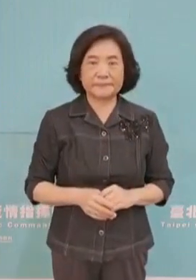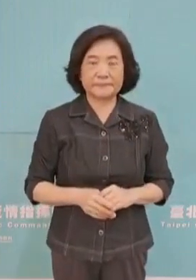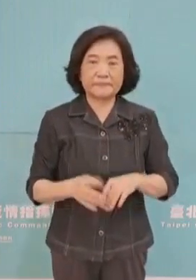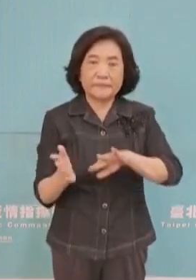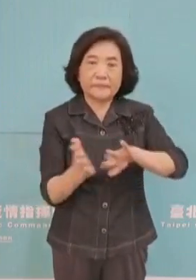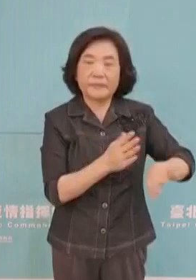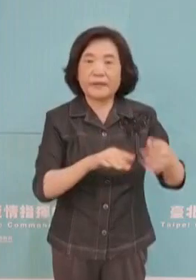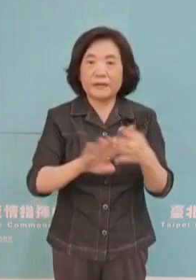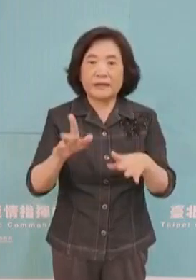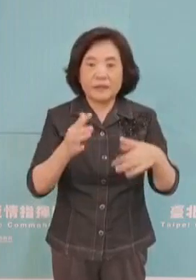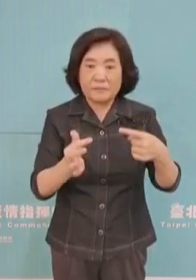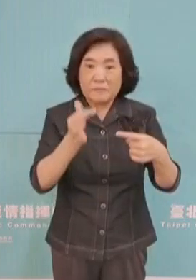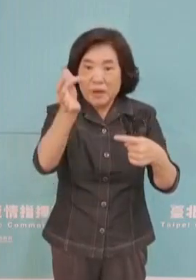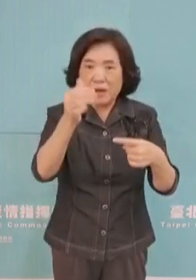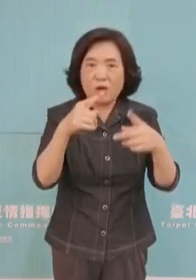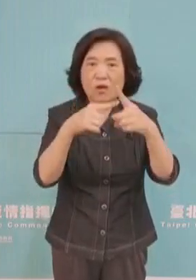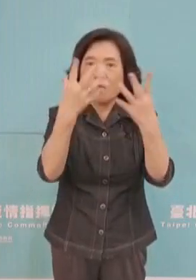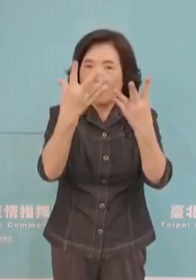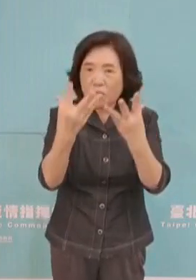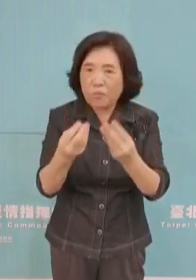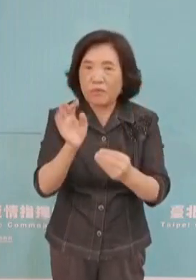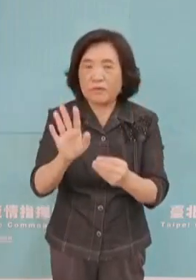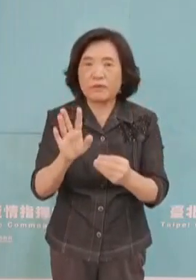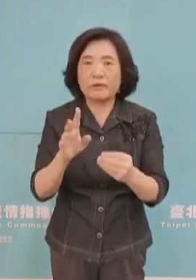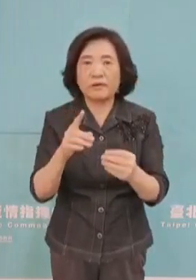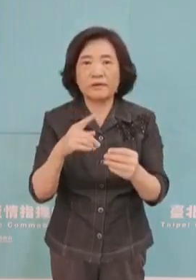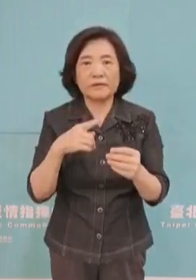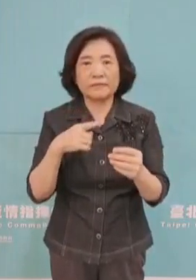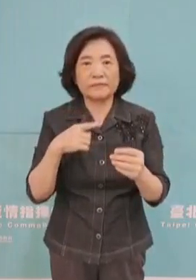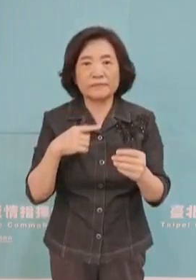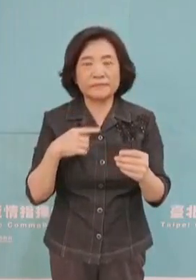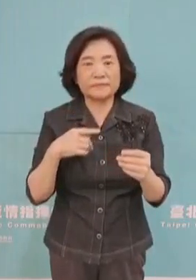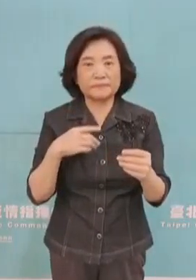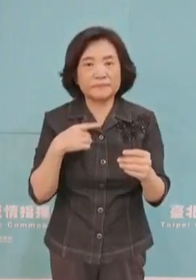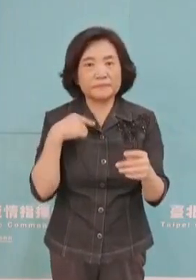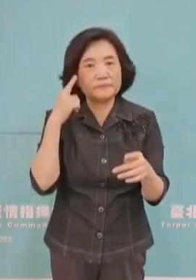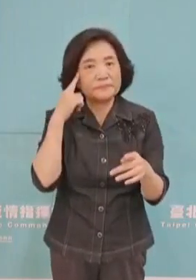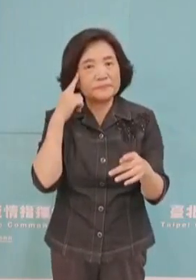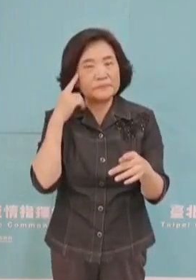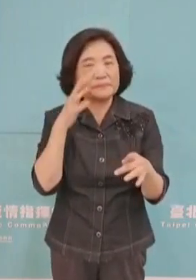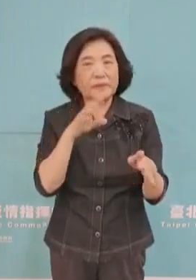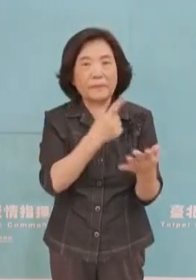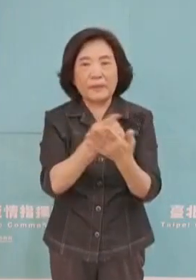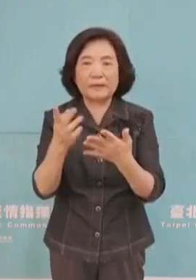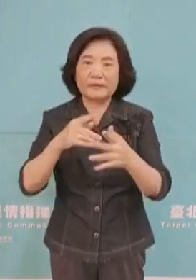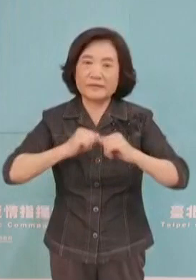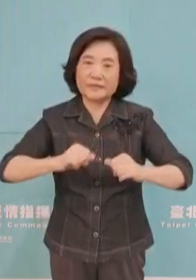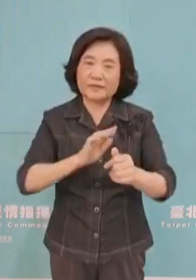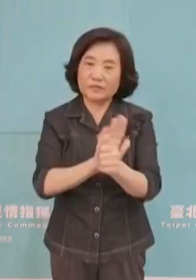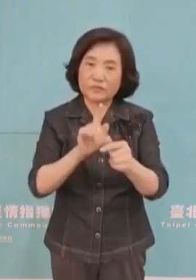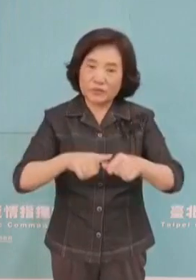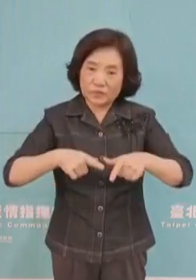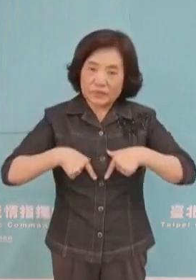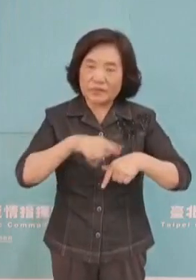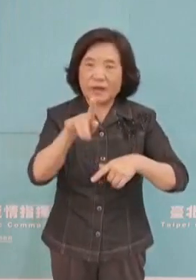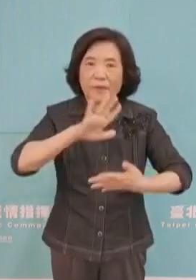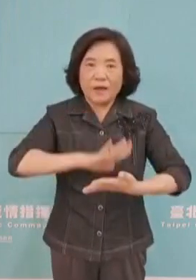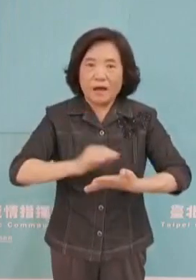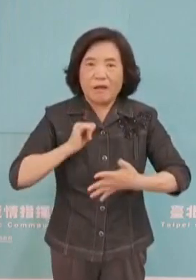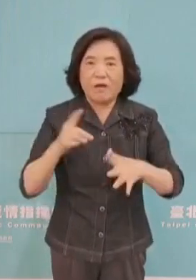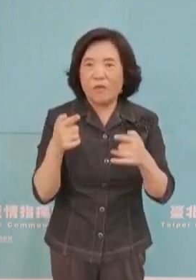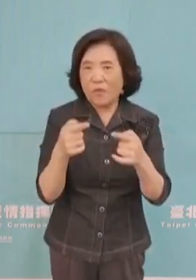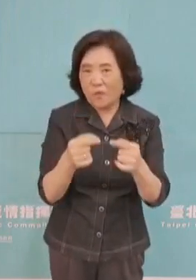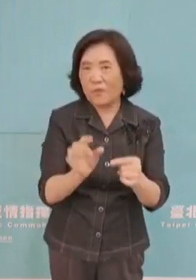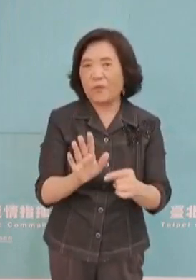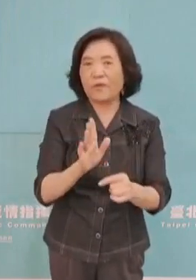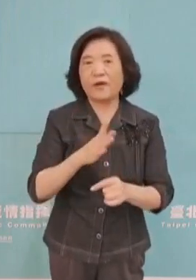那也随着确诊人数的减少哈，开始对这个整个这种健康服务中心的这种压力就下降啊，慢